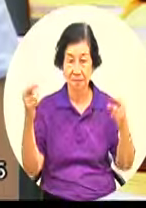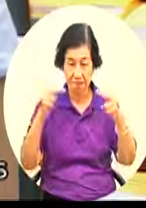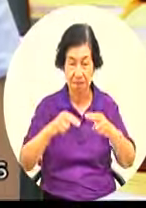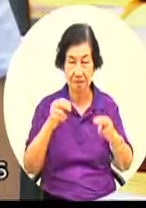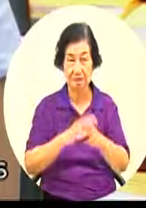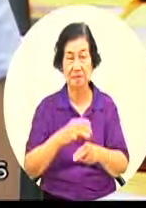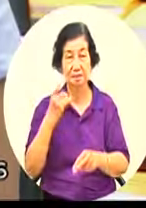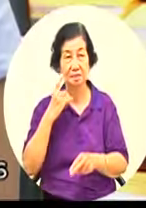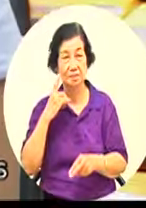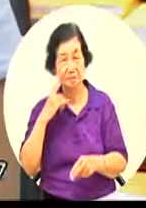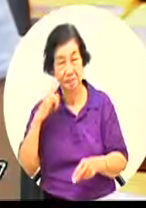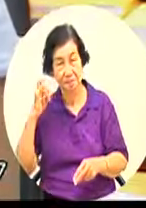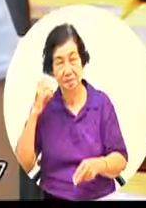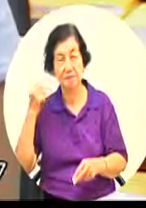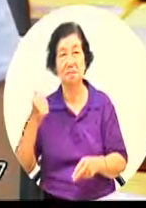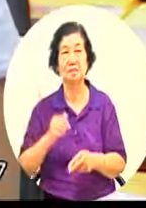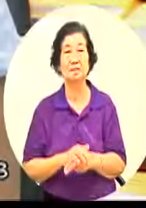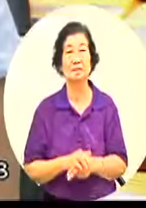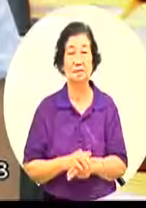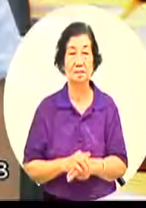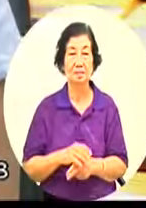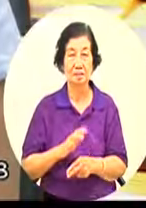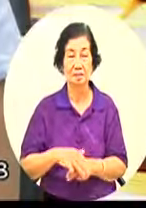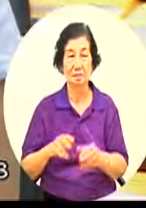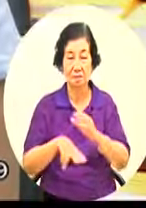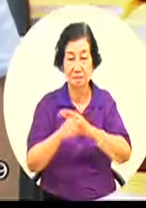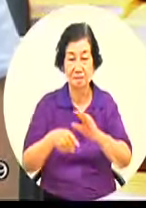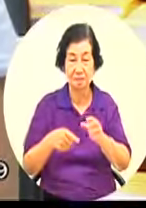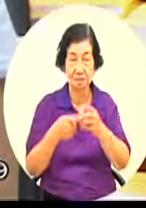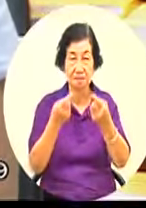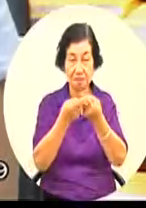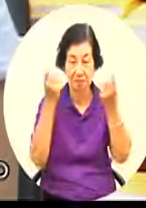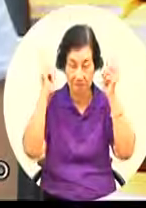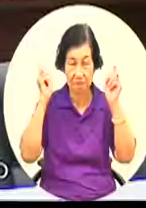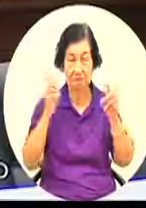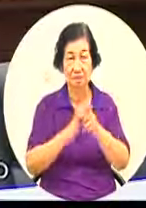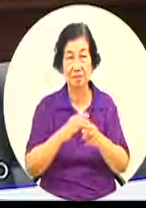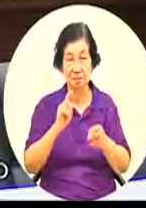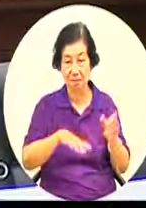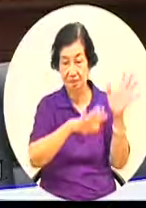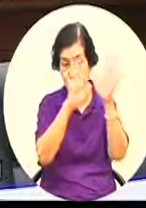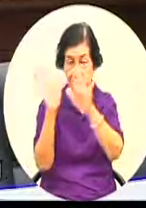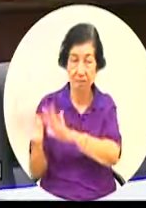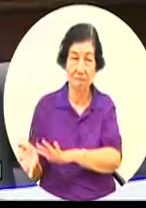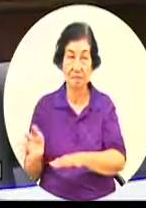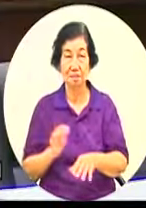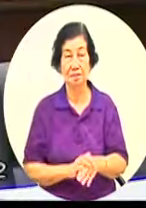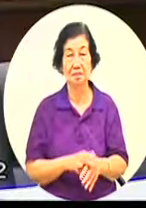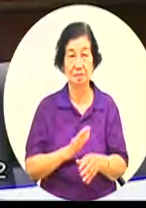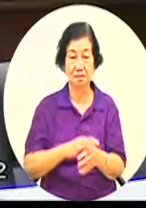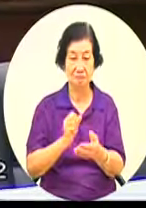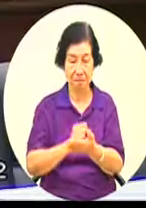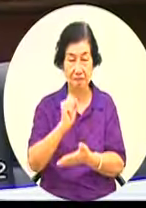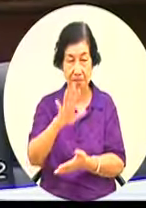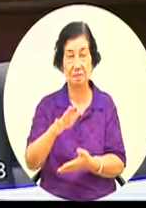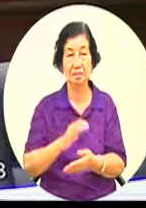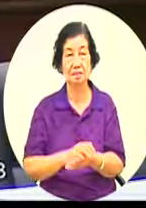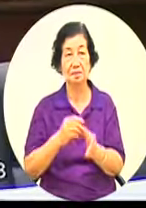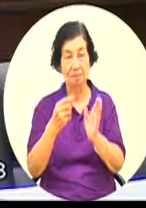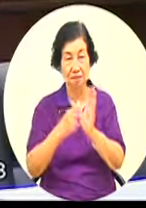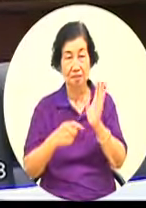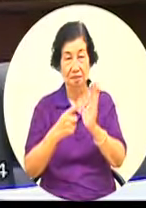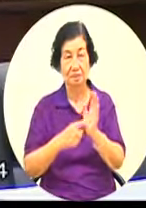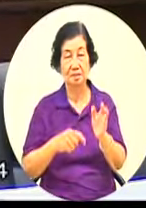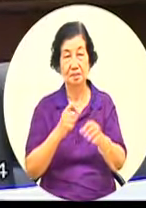把你想的那个空大的样子总是跟大家来做一做的一个报告，简单的一分